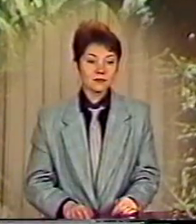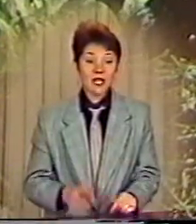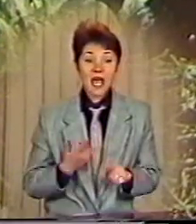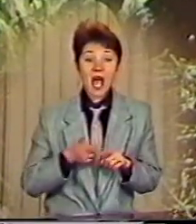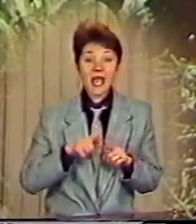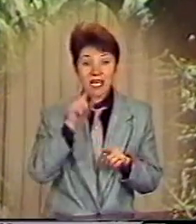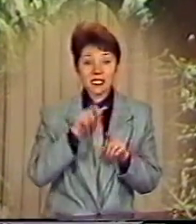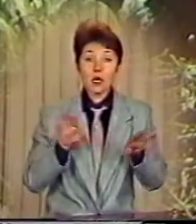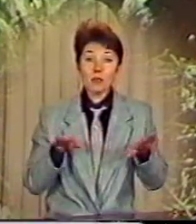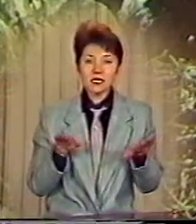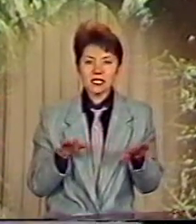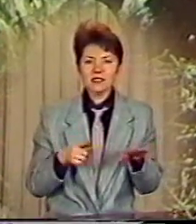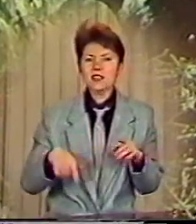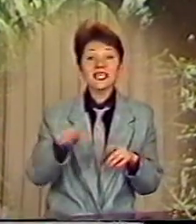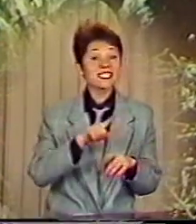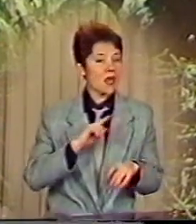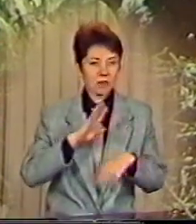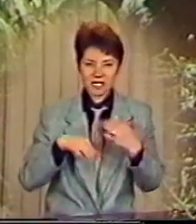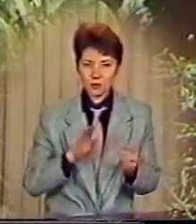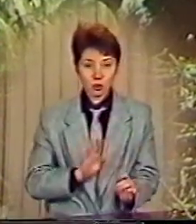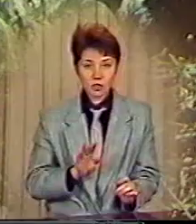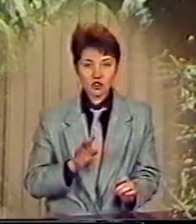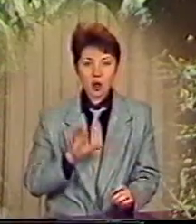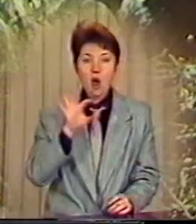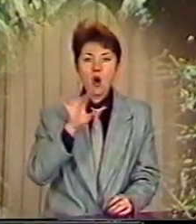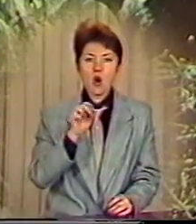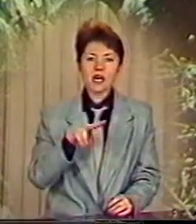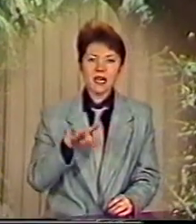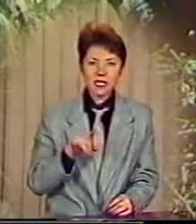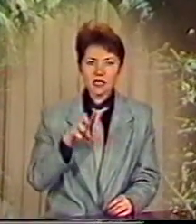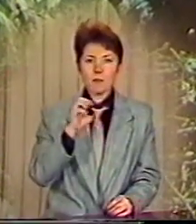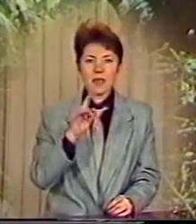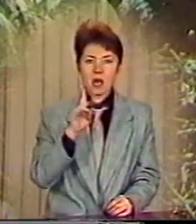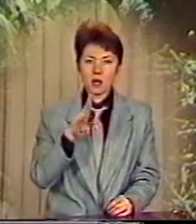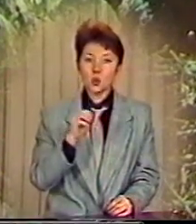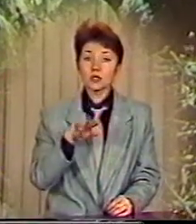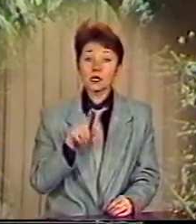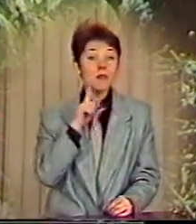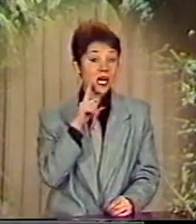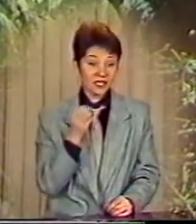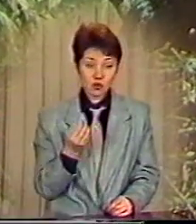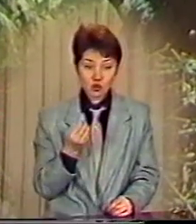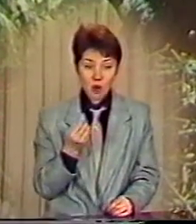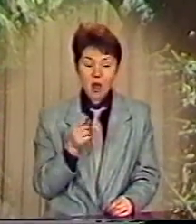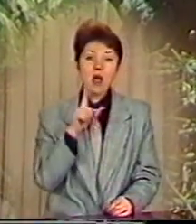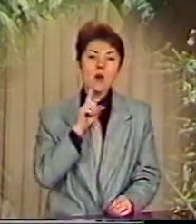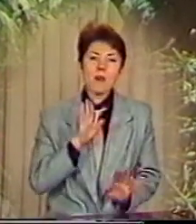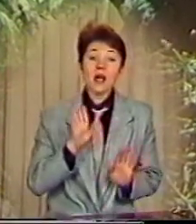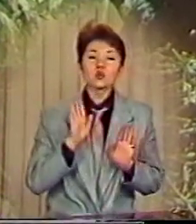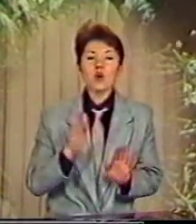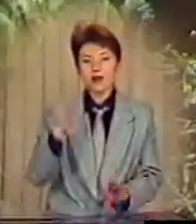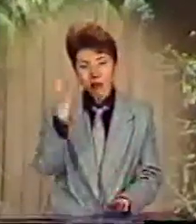А этих птиц ни с кем не спутаешь. Орлы, беркуты, правда, молодые еще. Они пока